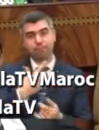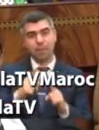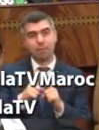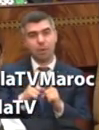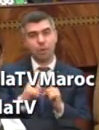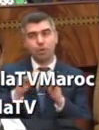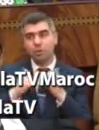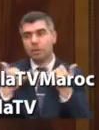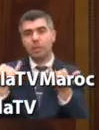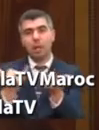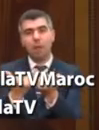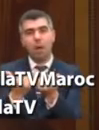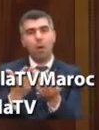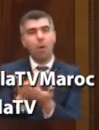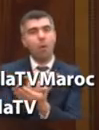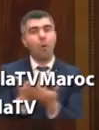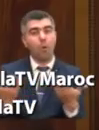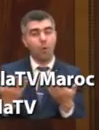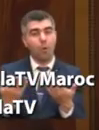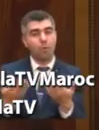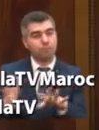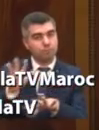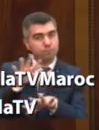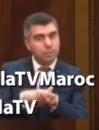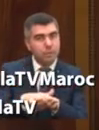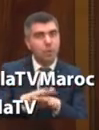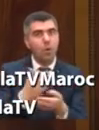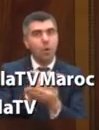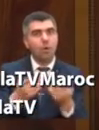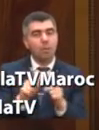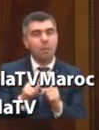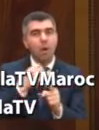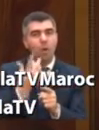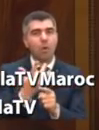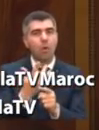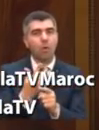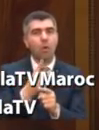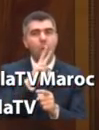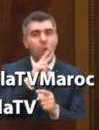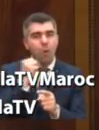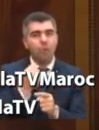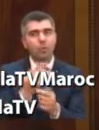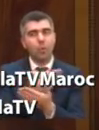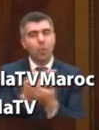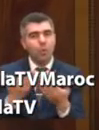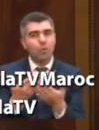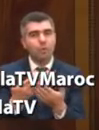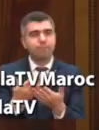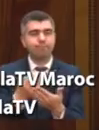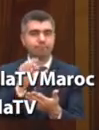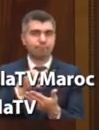اليوم ضد العنصرية، ضد الأبارتيد كما فايت لينا تكلمنا عليه في هاد تحت هذه القبة. السيد